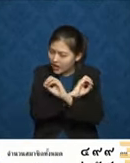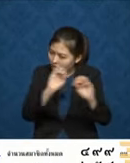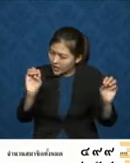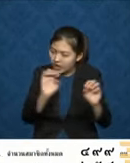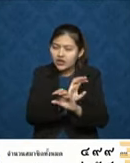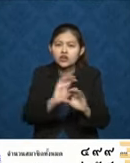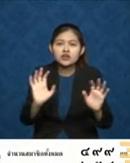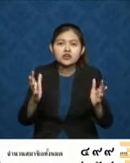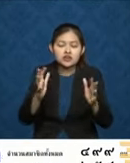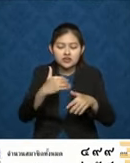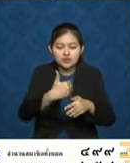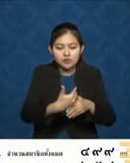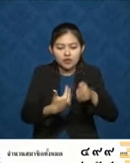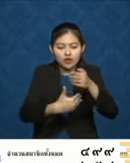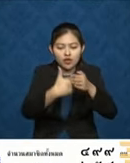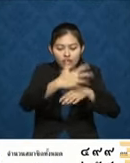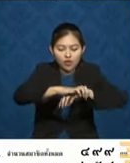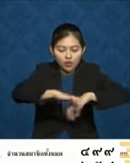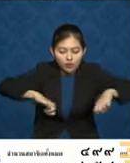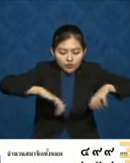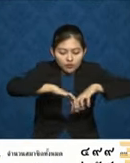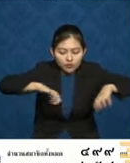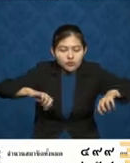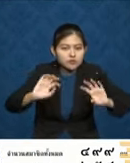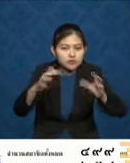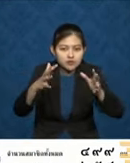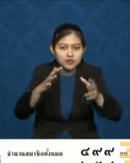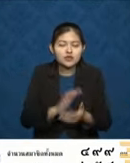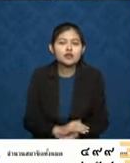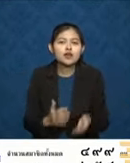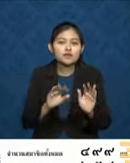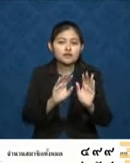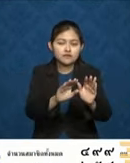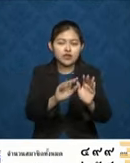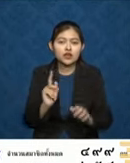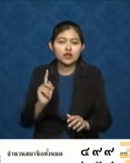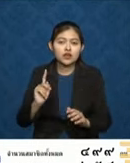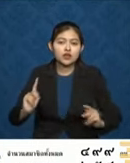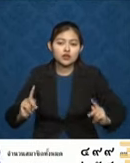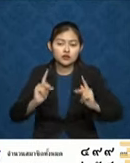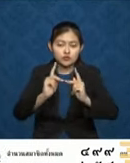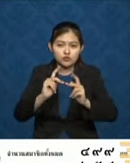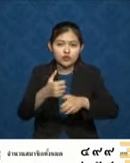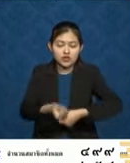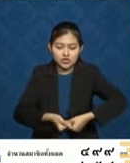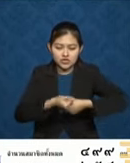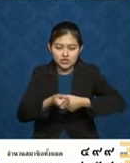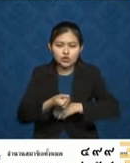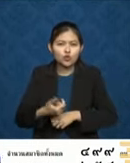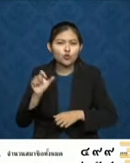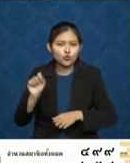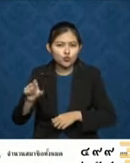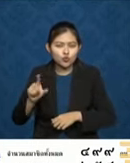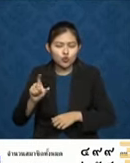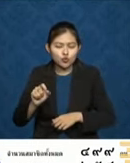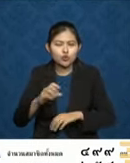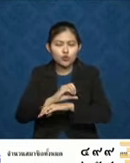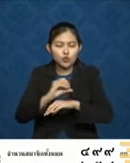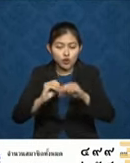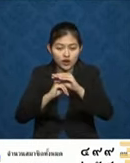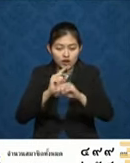พูดเรียนผ่านท่านประธานไปยังกระทรวงเกษตรก็คือสิ่งที่กระทรวงเกษตรจำเป็นต้องรีบเร่งโครงการขุดลอก